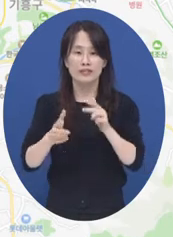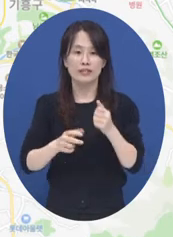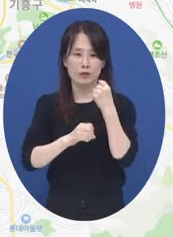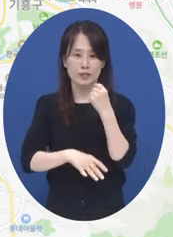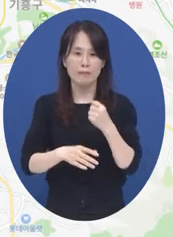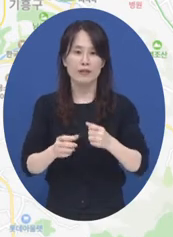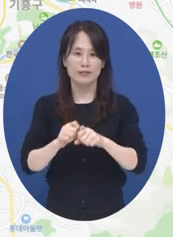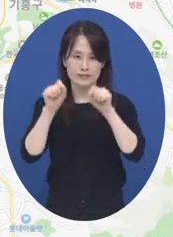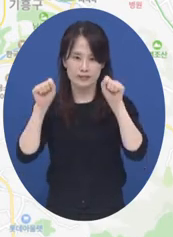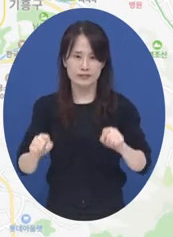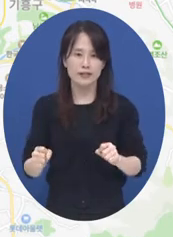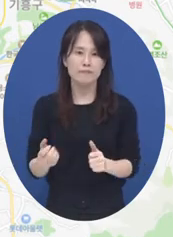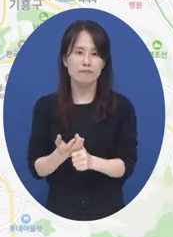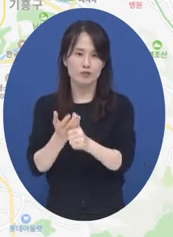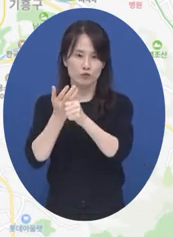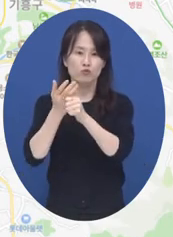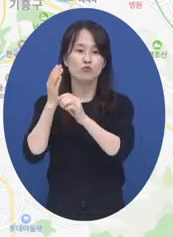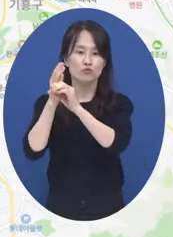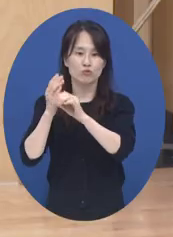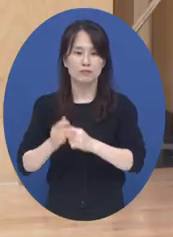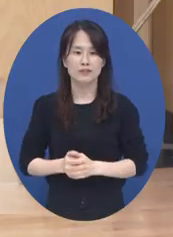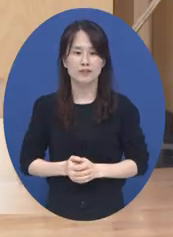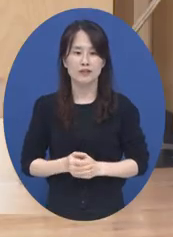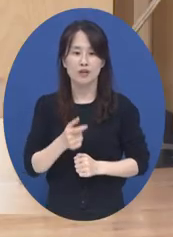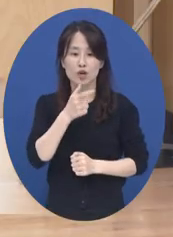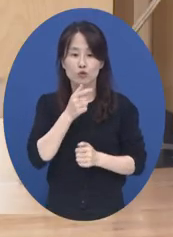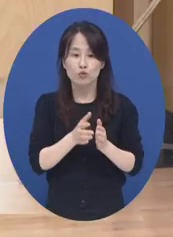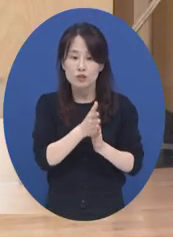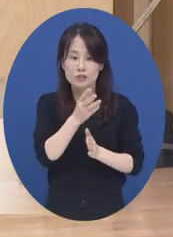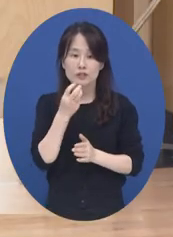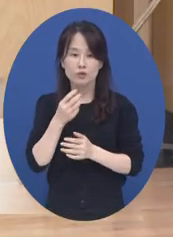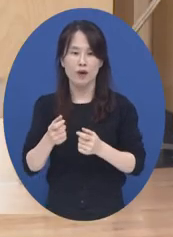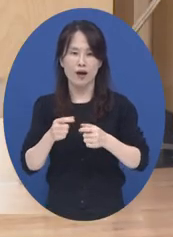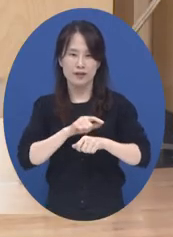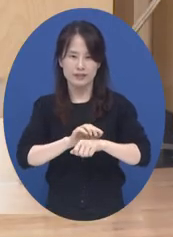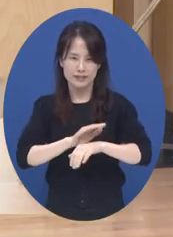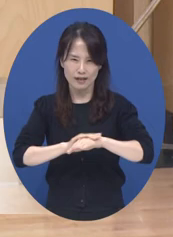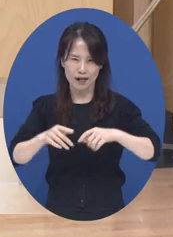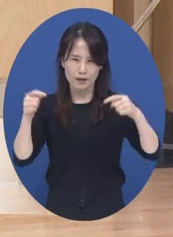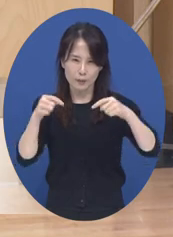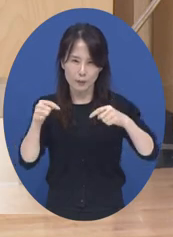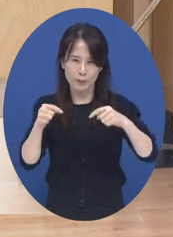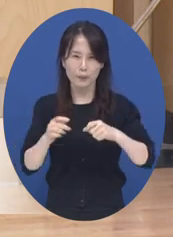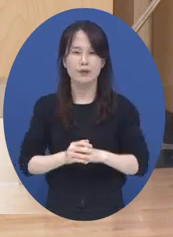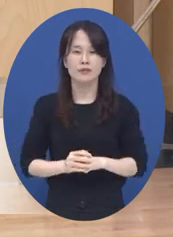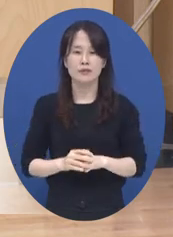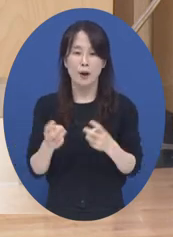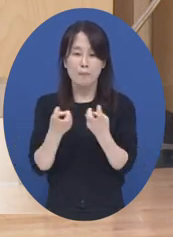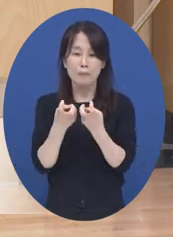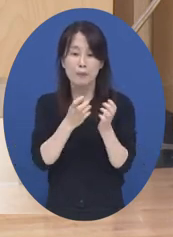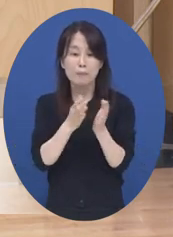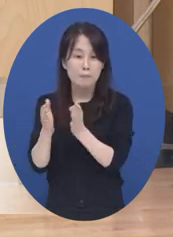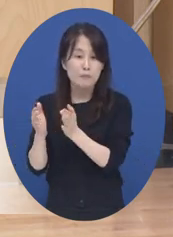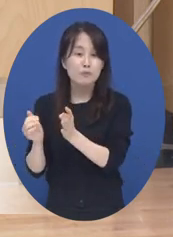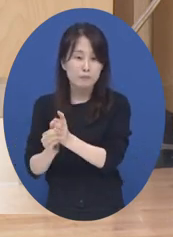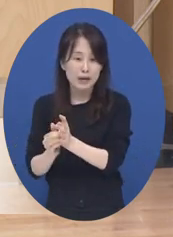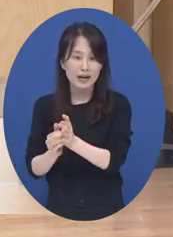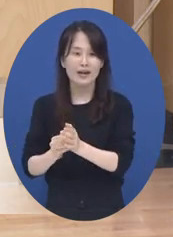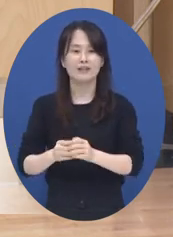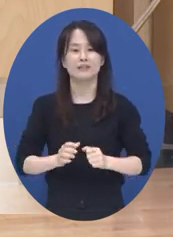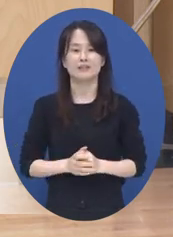생태계 기반을 구축하는 데 협력합니다. 수원시와 경기도가 잘 협의해서 합리적인 대안을 만들면